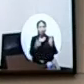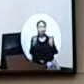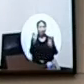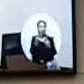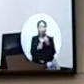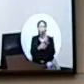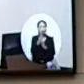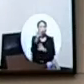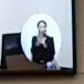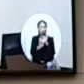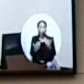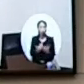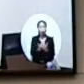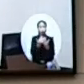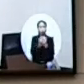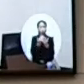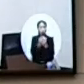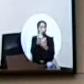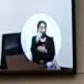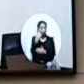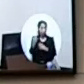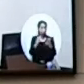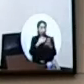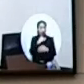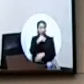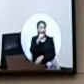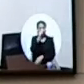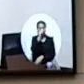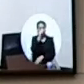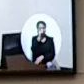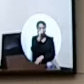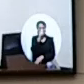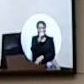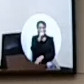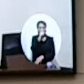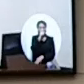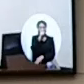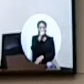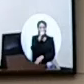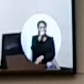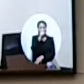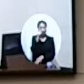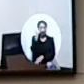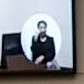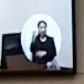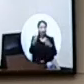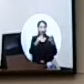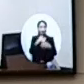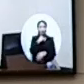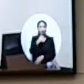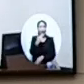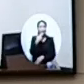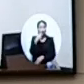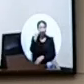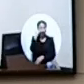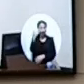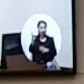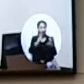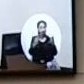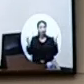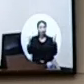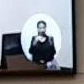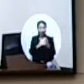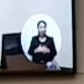안동시 임업육성지원조례에 대한 질의나 토론하실 분 계십니까? 질의나 토론하실 분이 안 계시고 질의 토론을